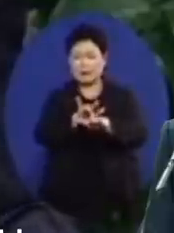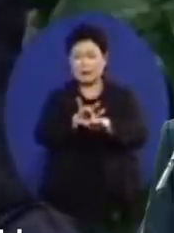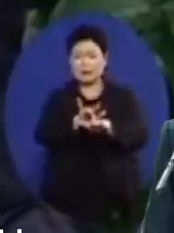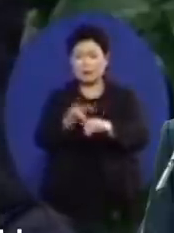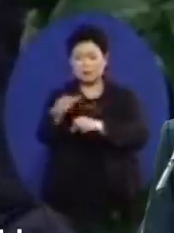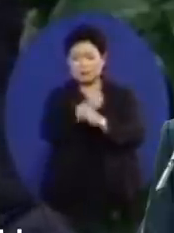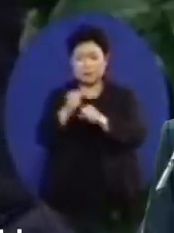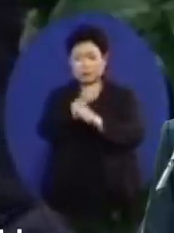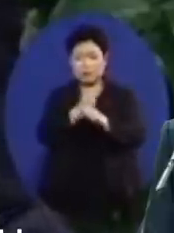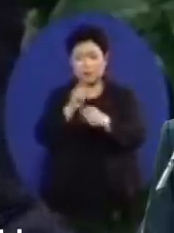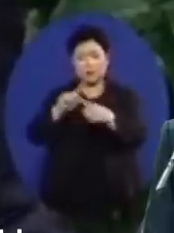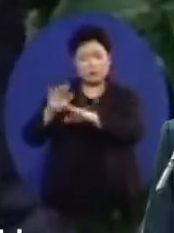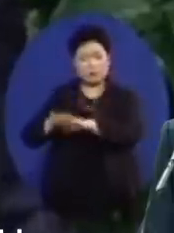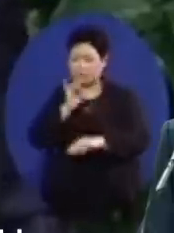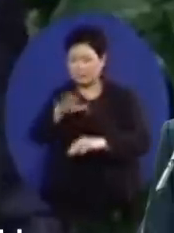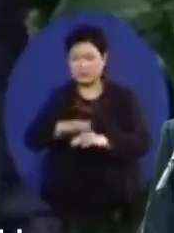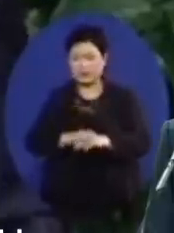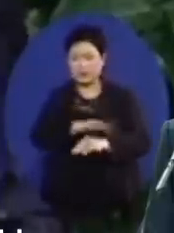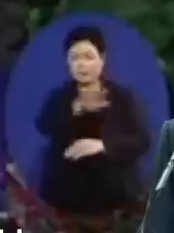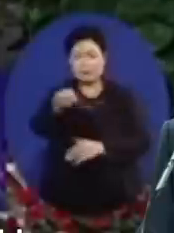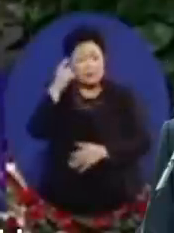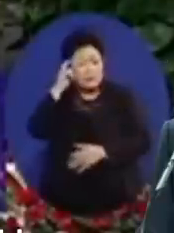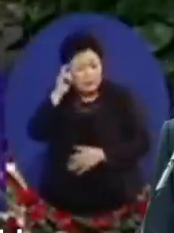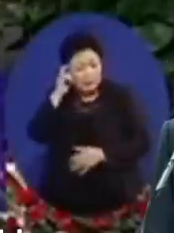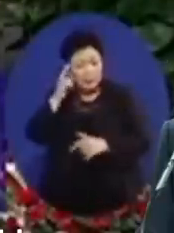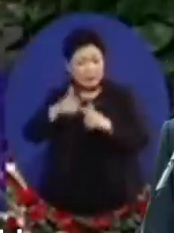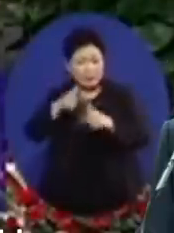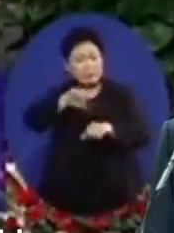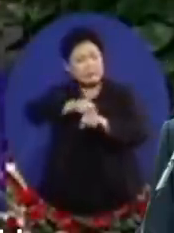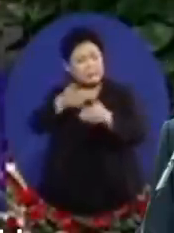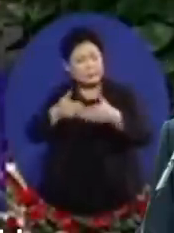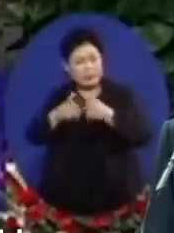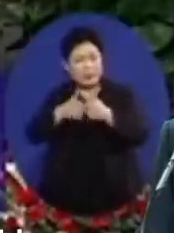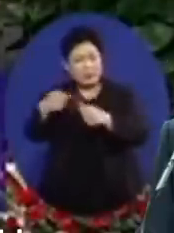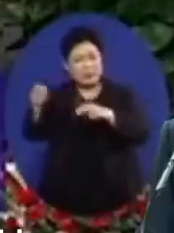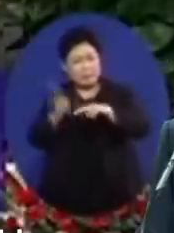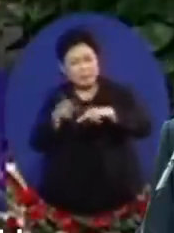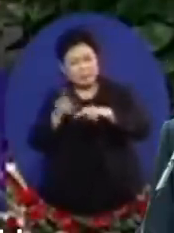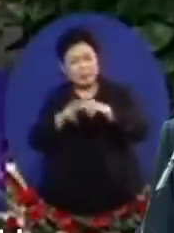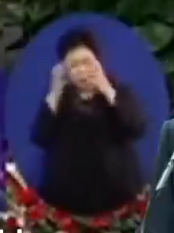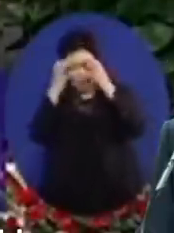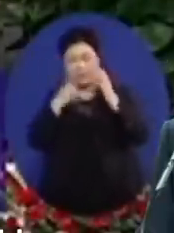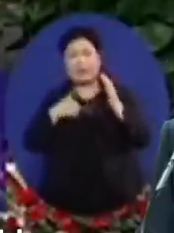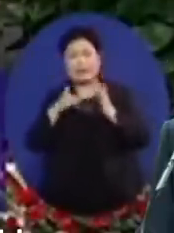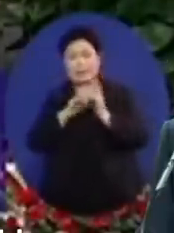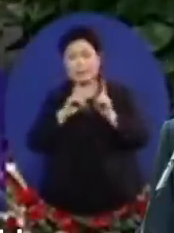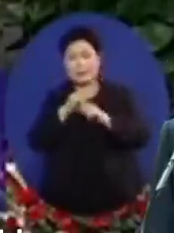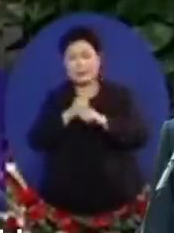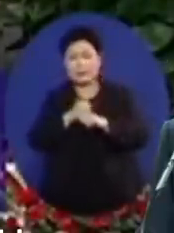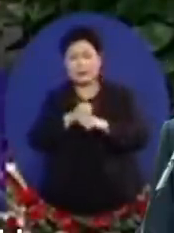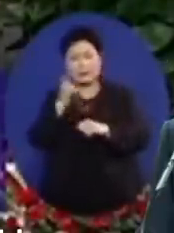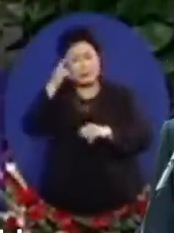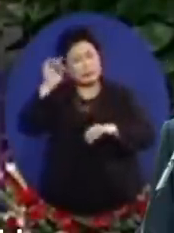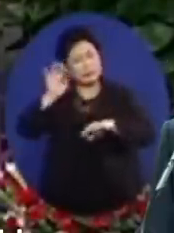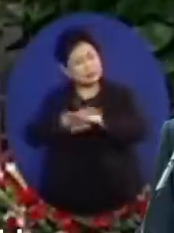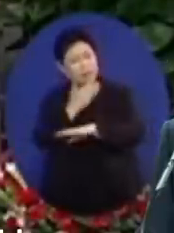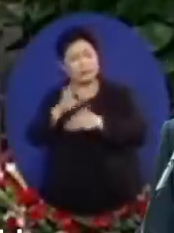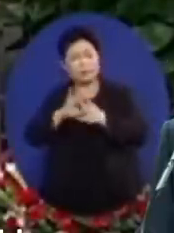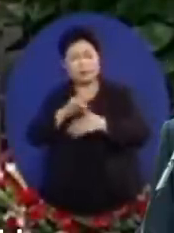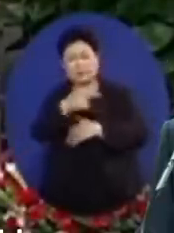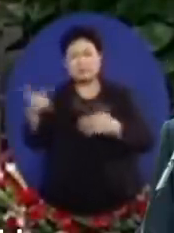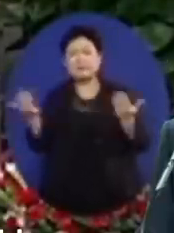없어요. 우리는 생각이를 그는 징벌을 받아 하나님께 맞으며 고난을 당한다 해노라. 생각을 잘못하면